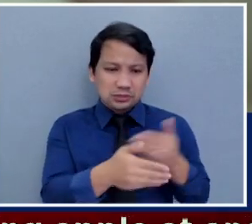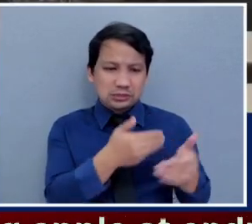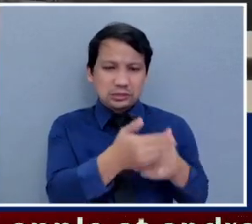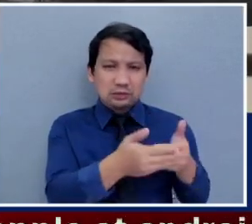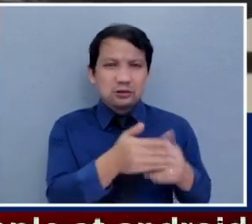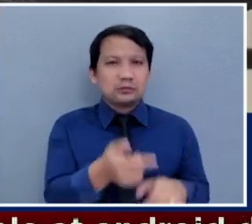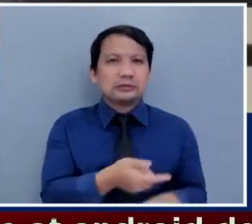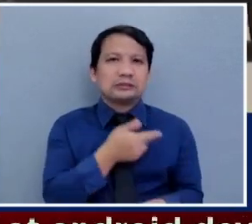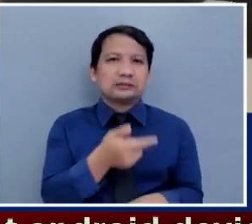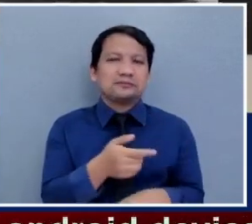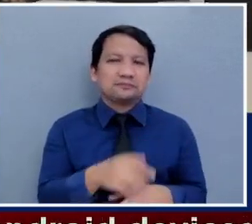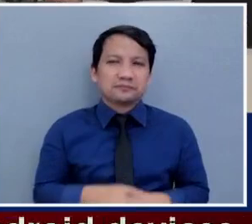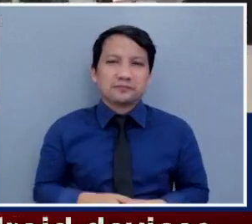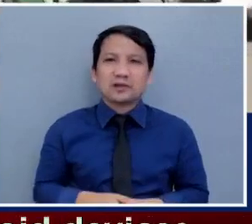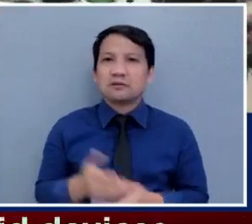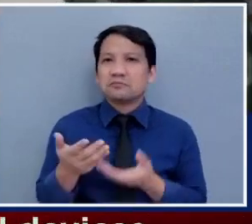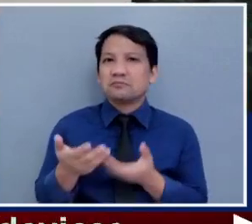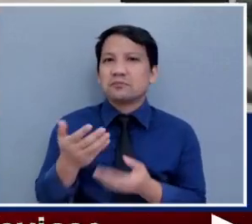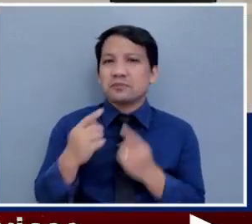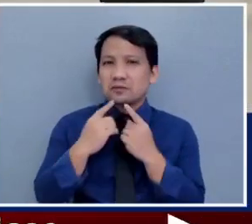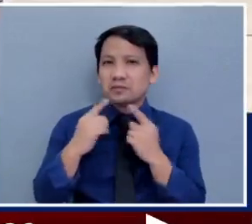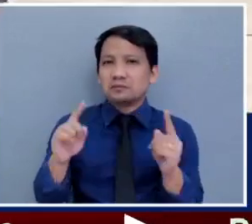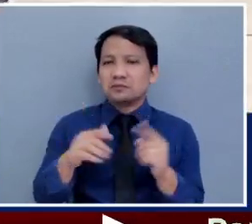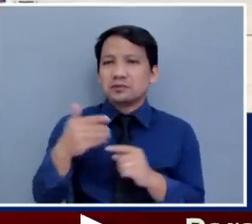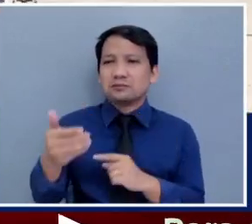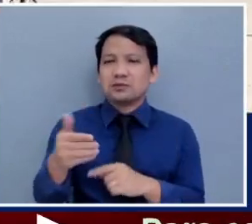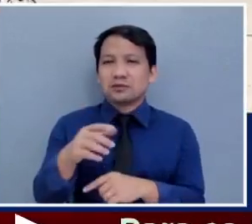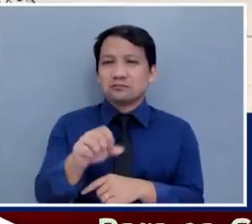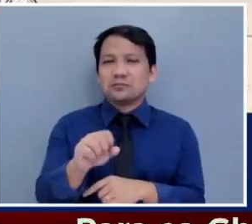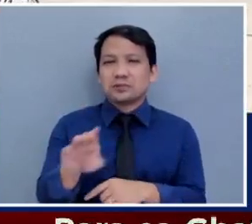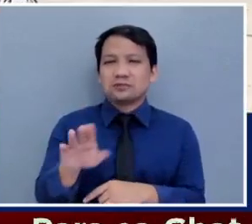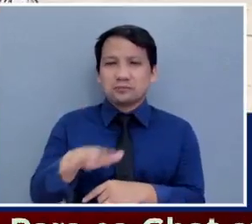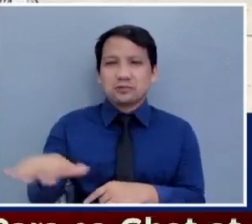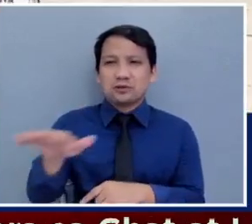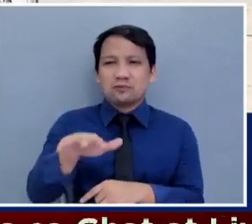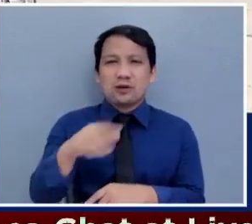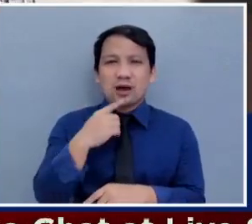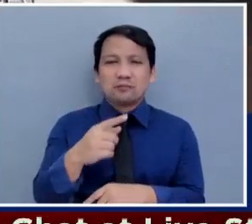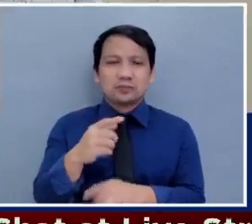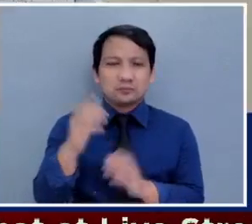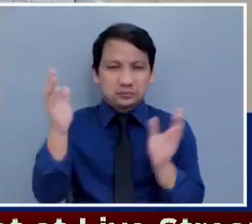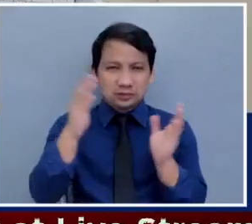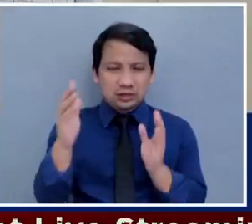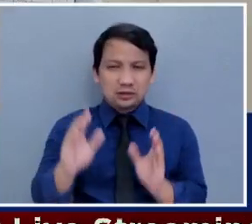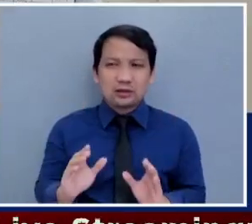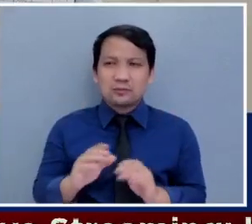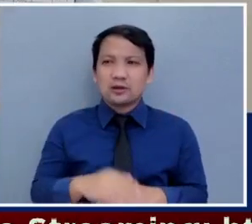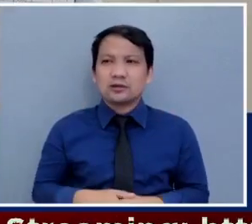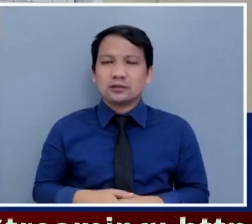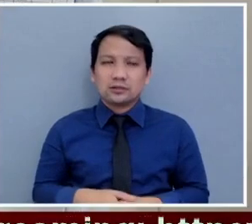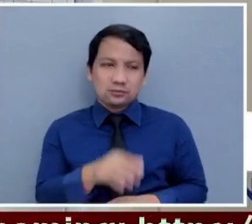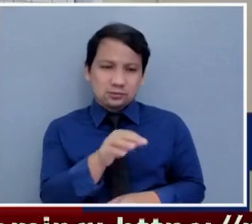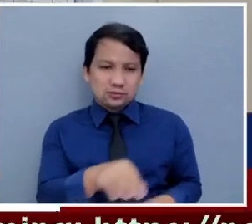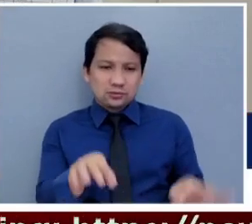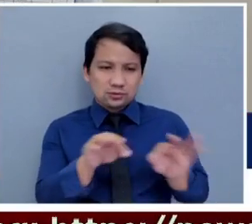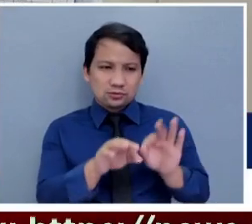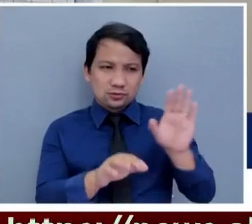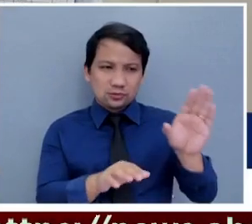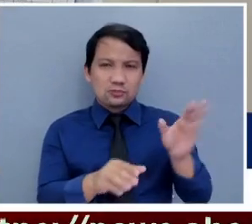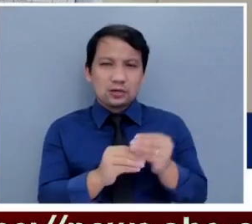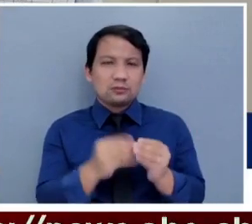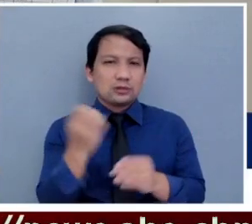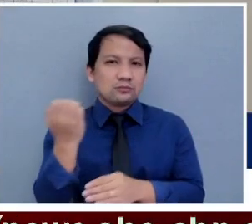matagalan. Posibleng magdeklara na rin ang sangguniang panlalawigan ng state of calamity. Kailangan din ng state of